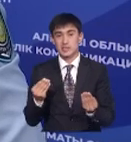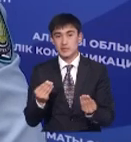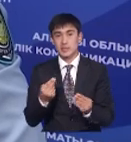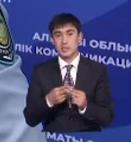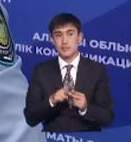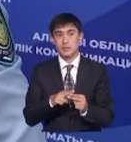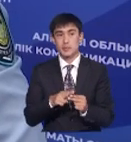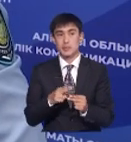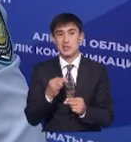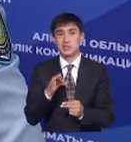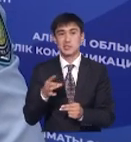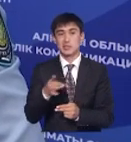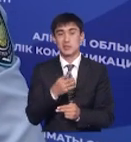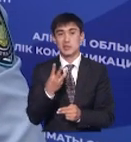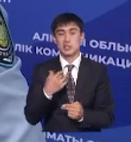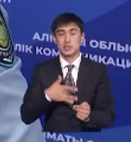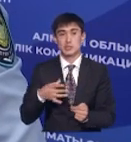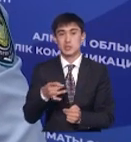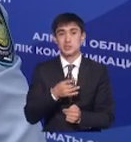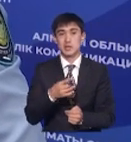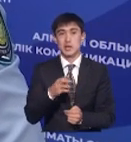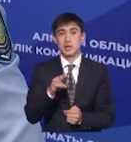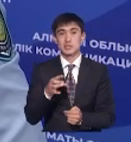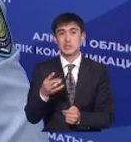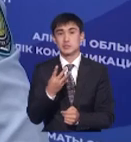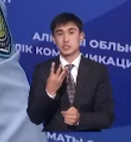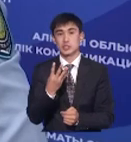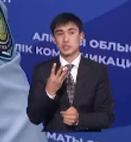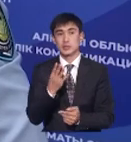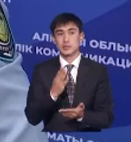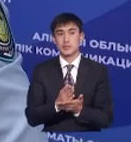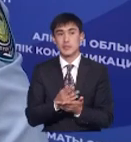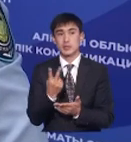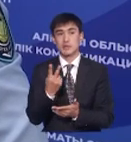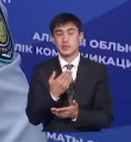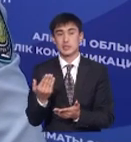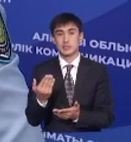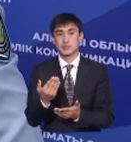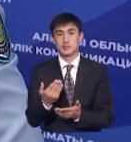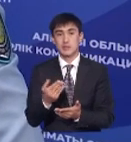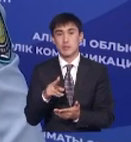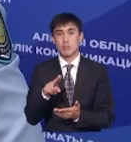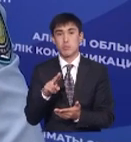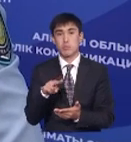Это получается в Илиском 3, Жамбылском 1 и Карасайском 4. 2 из них получается по